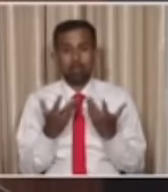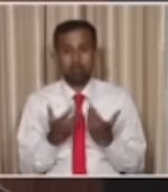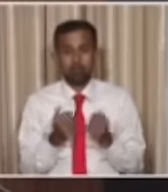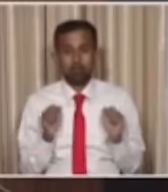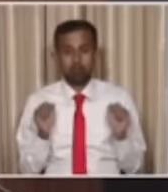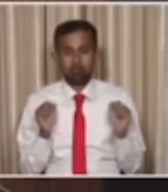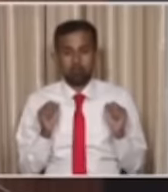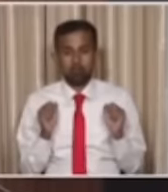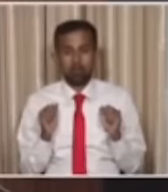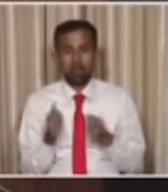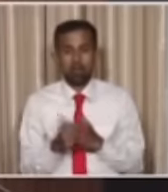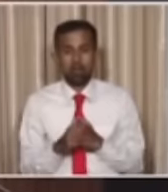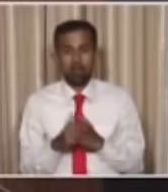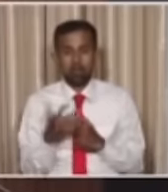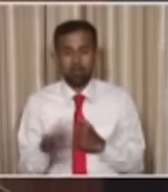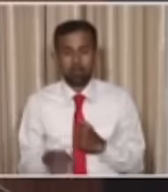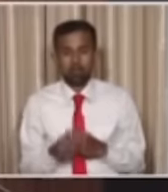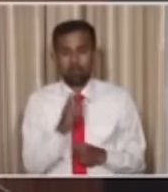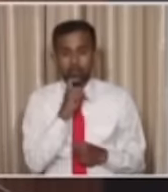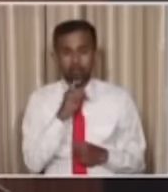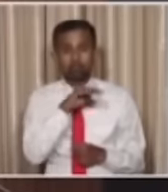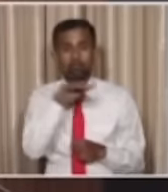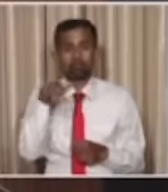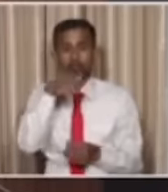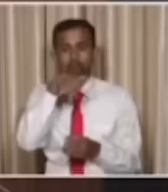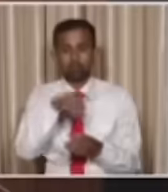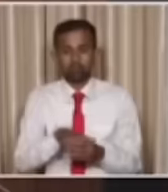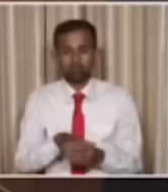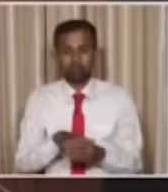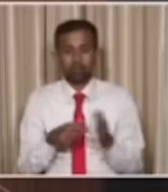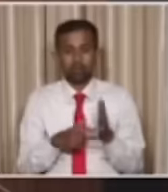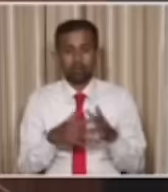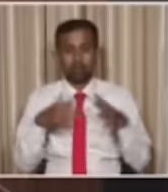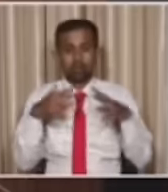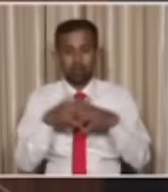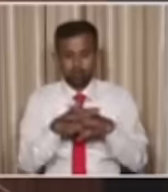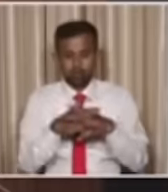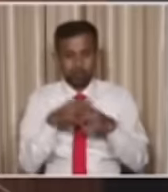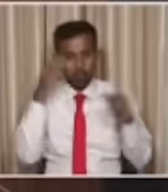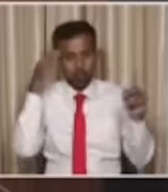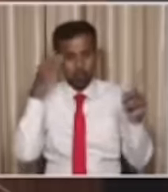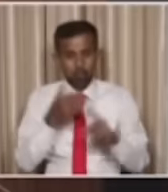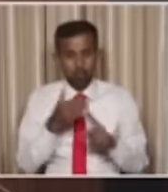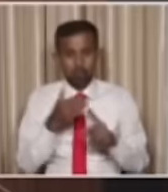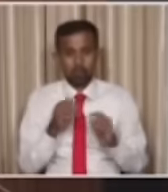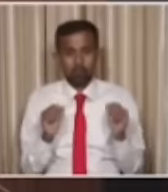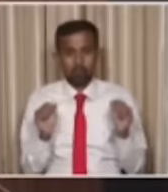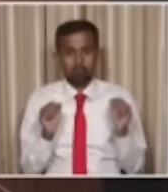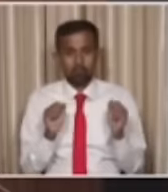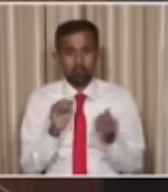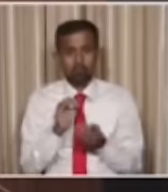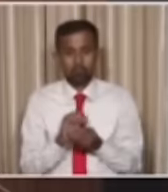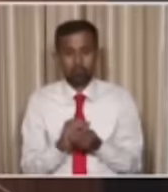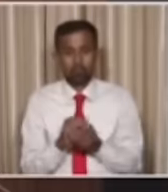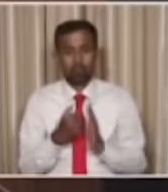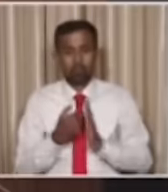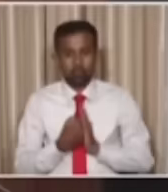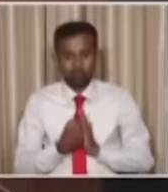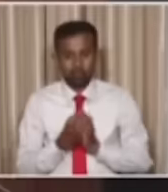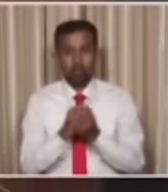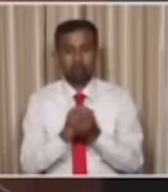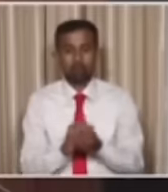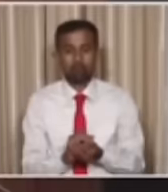බයක් නිර්මාණය වෙලා තියෙන්නේ මේ අධිකරණ ශ්‍රේෂ්ඨය තුළ තියෙන නීතිය තුළ තියෙන කාරණා සම්බන්ධව යම් බයක් එහෙම නැත්නම් ගෞරවයක්